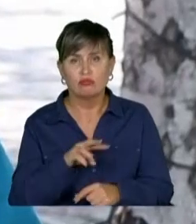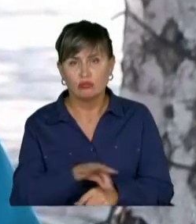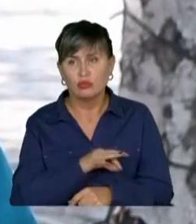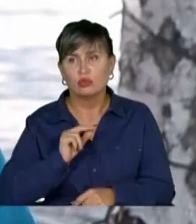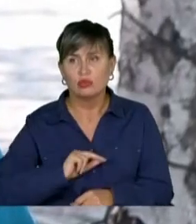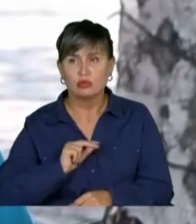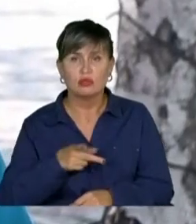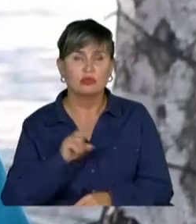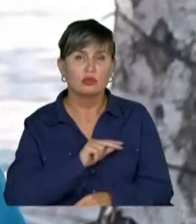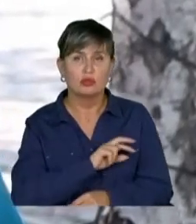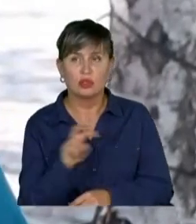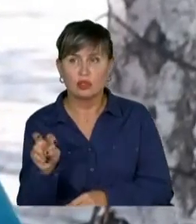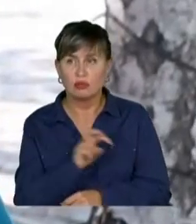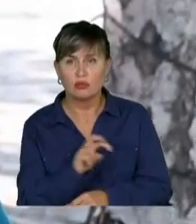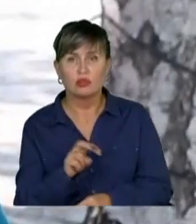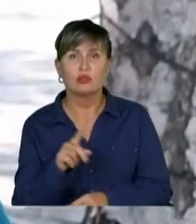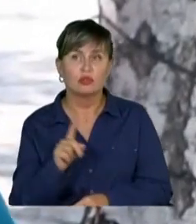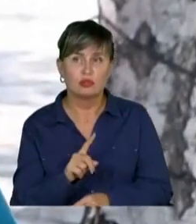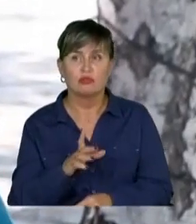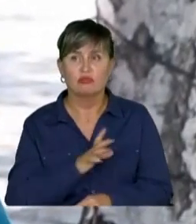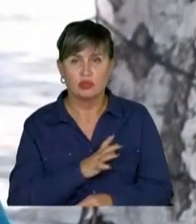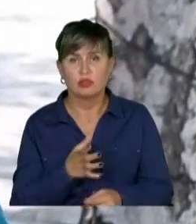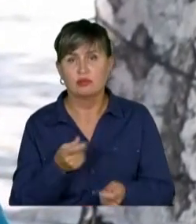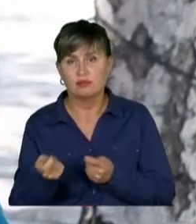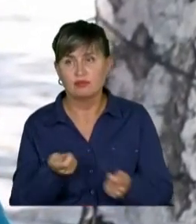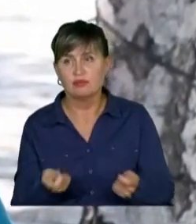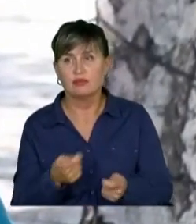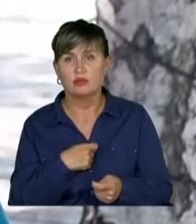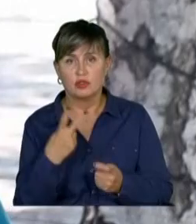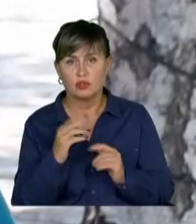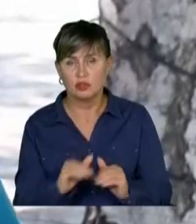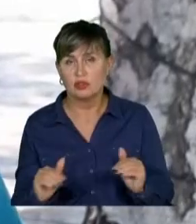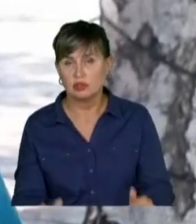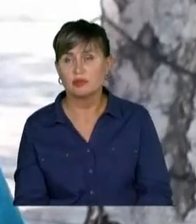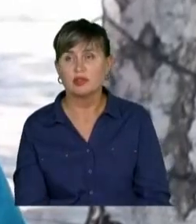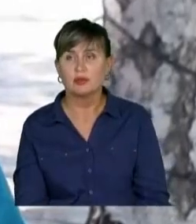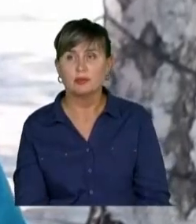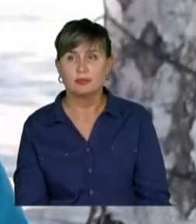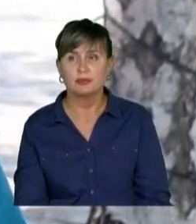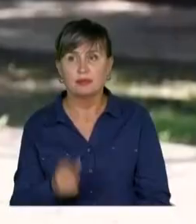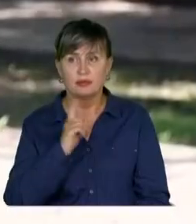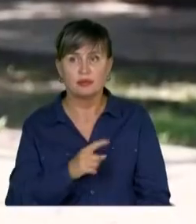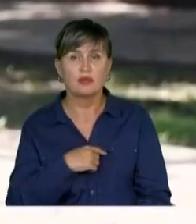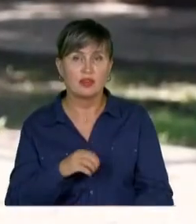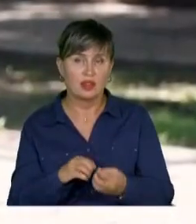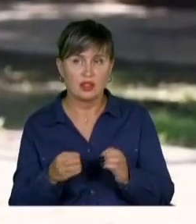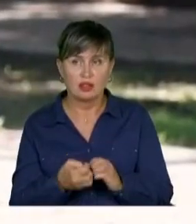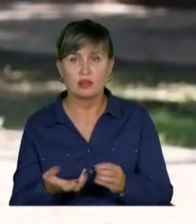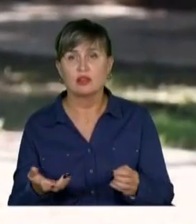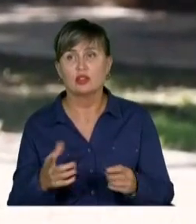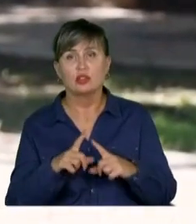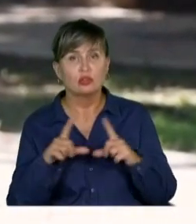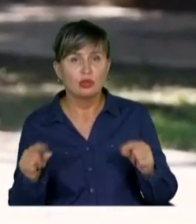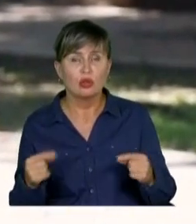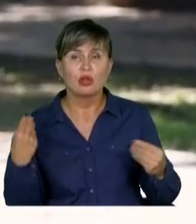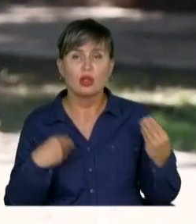работать на двух работах, чтобы содержать нас с двумя детьми. Пока в декрете. Ну, школа,